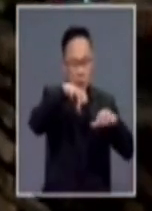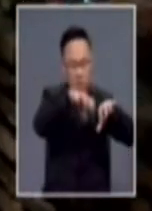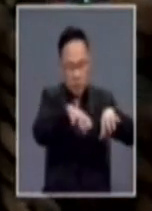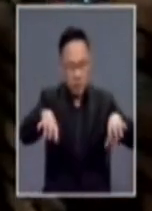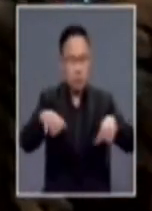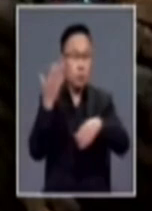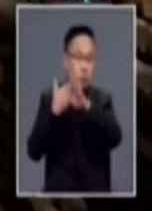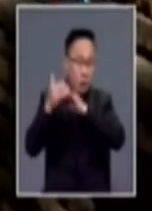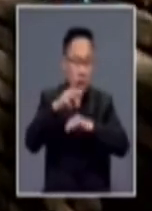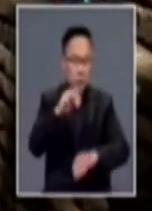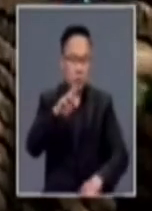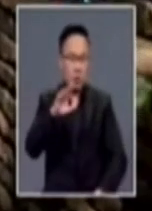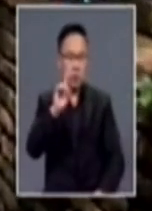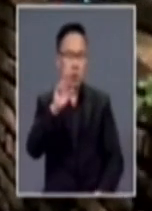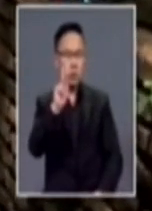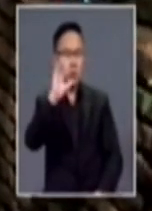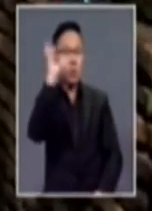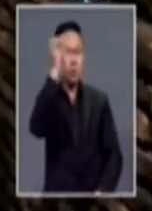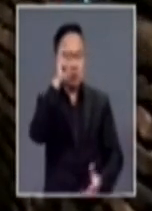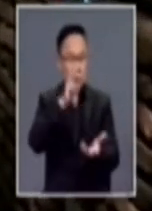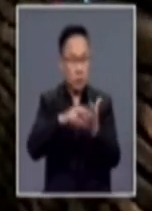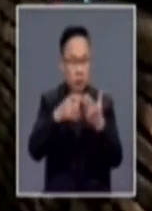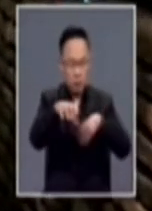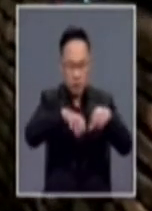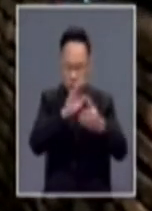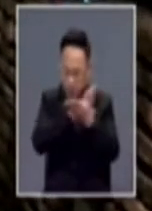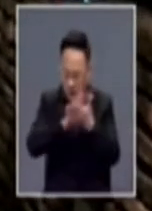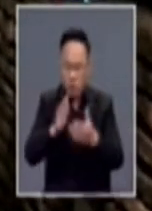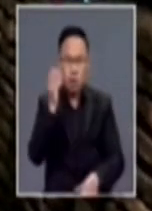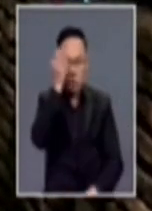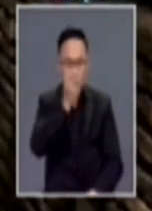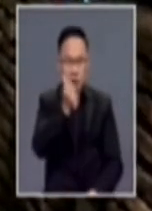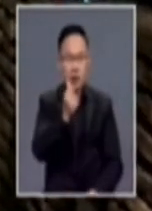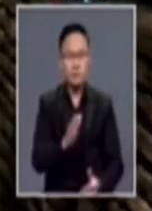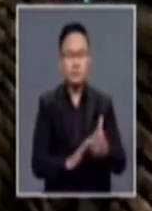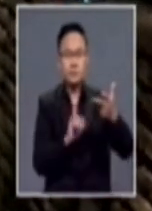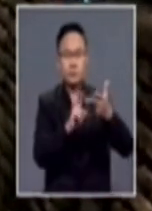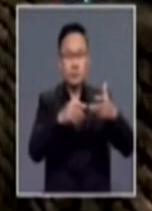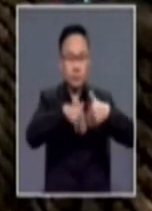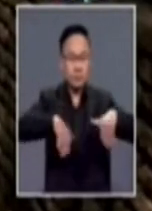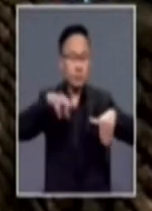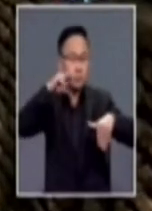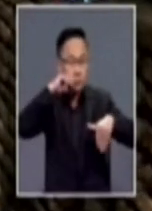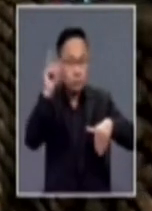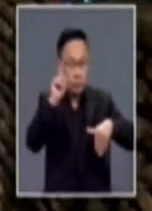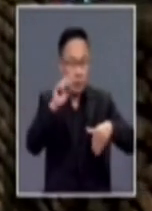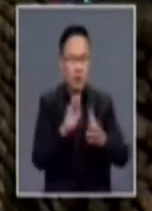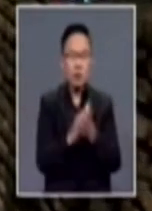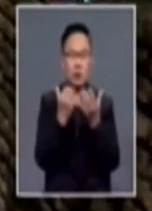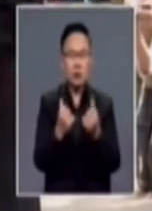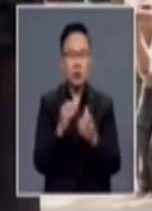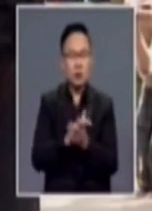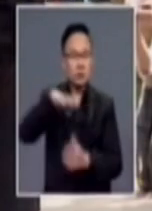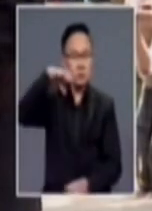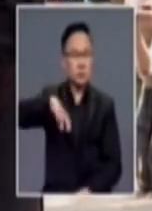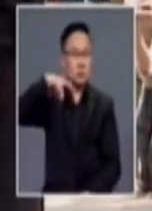ะครับในส่วนของน้ำต่างๆเนี่ยก็กลับเรียนอย่างนี้ว่านอกจากตัวเขื่อนที่ป้องกันแล้วเนี่ยก็ชลประทาน